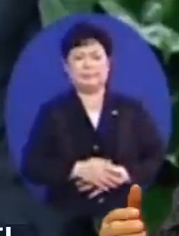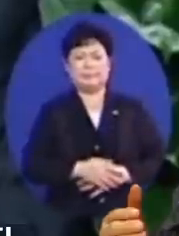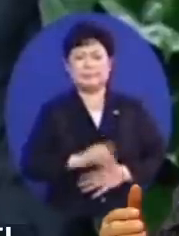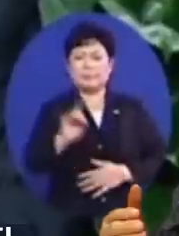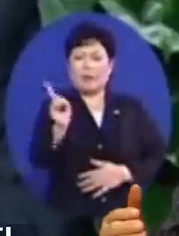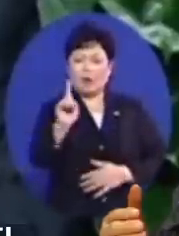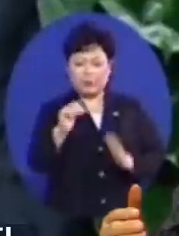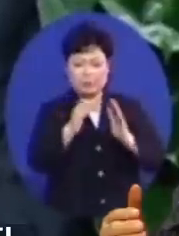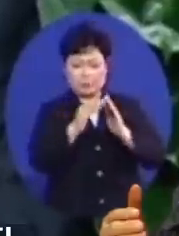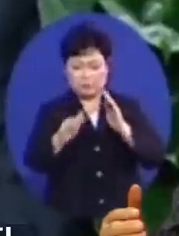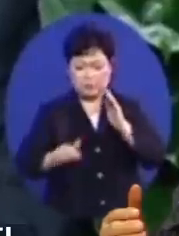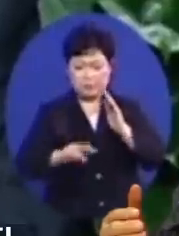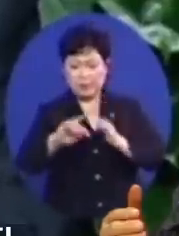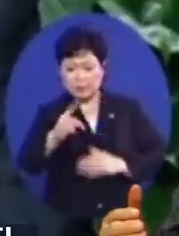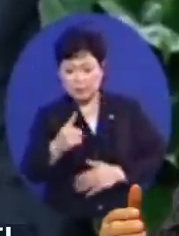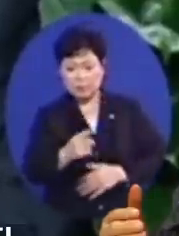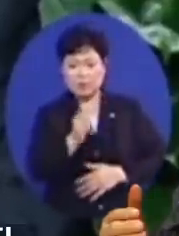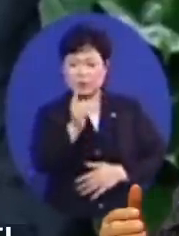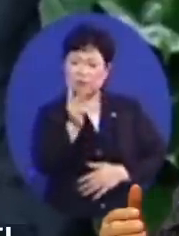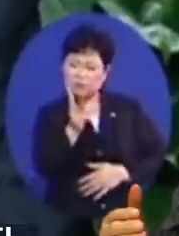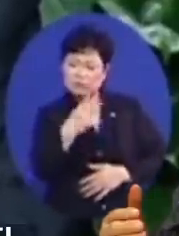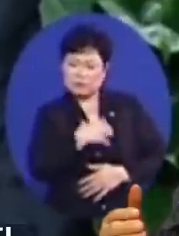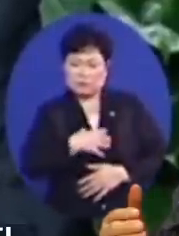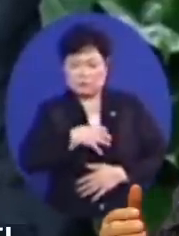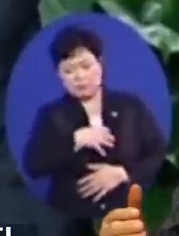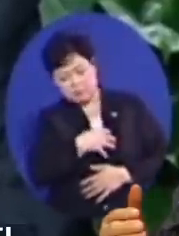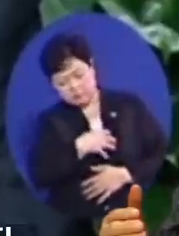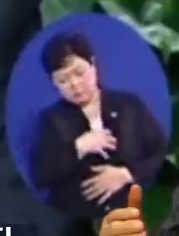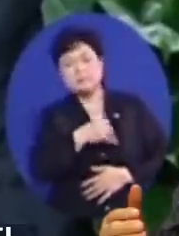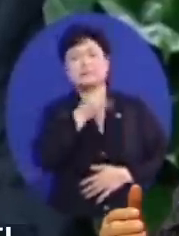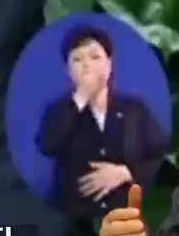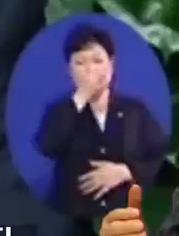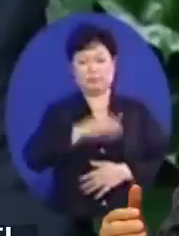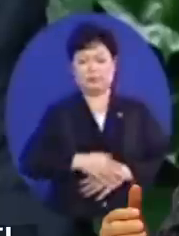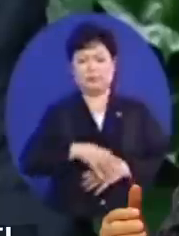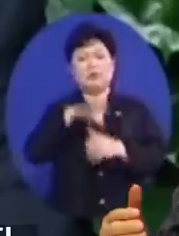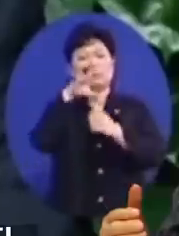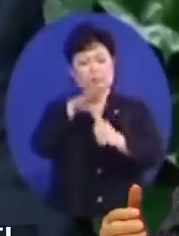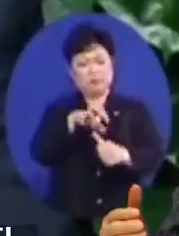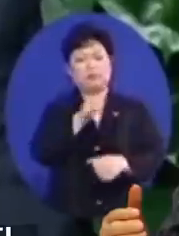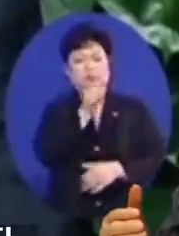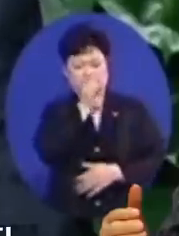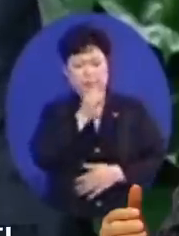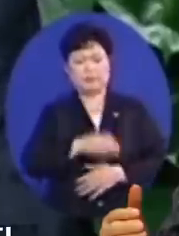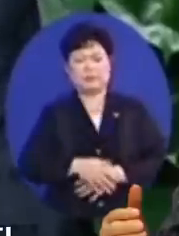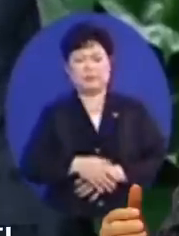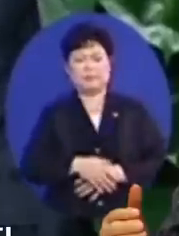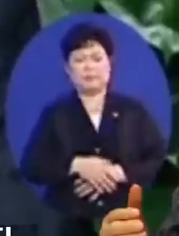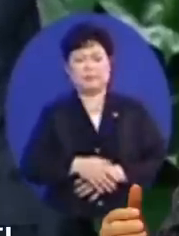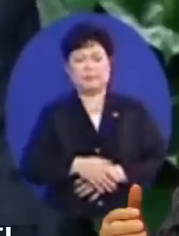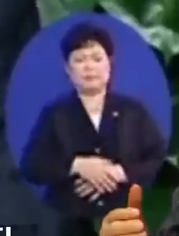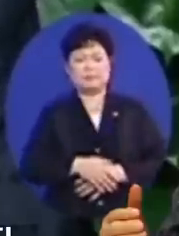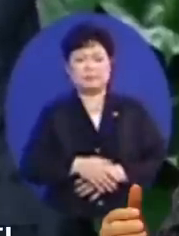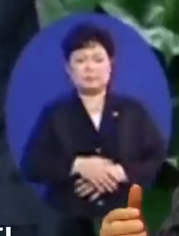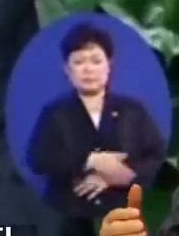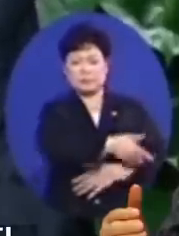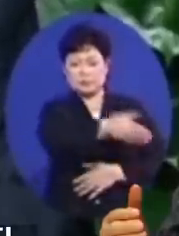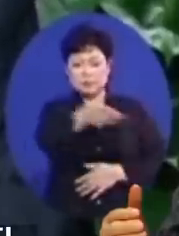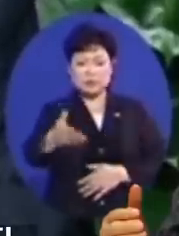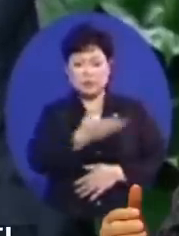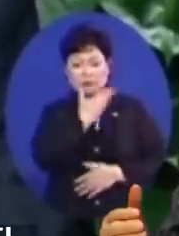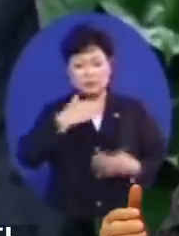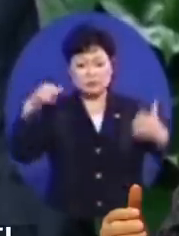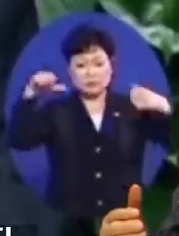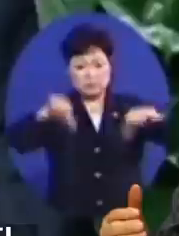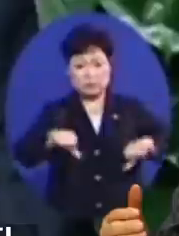어떤 집에도 한두 가지 걱정과 근심이 있습니다. 저주가 있습니다. 이 저주를 우리가 극복하고